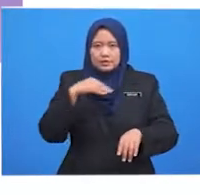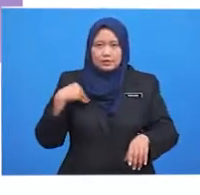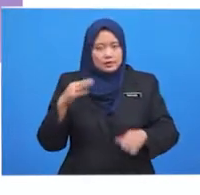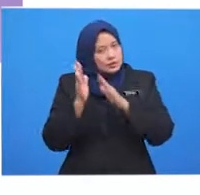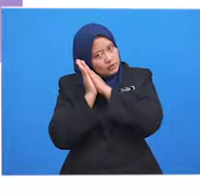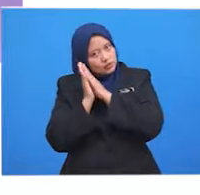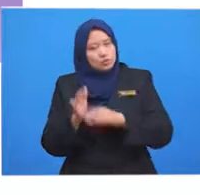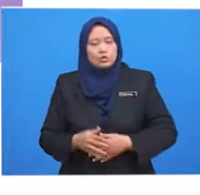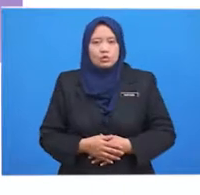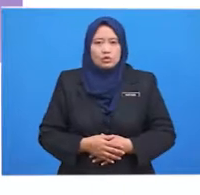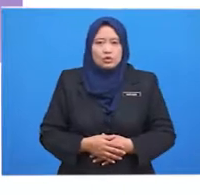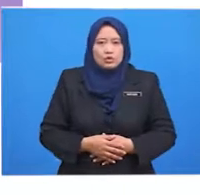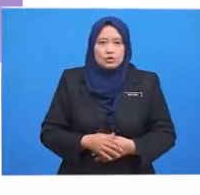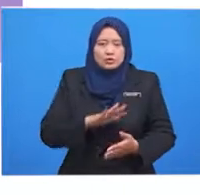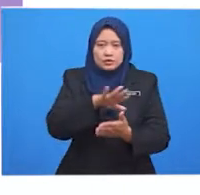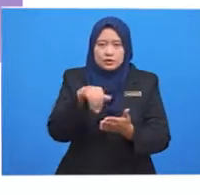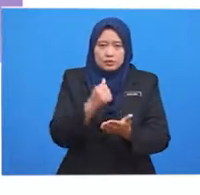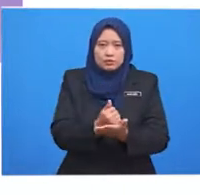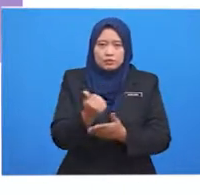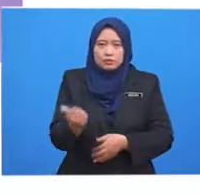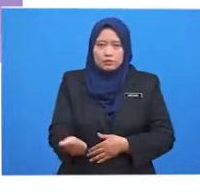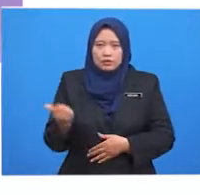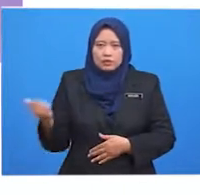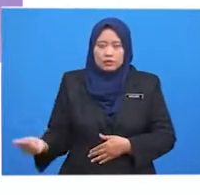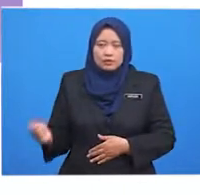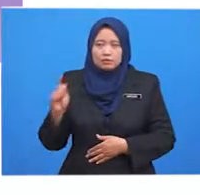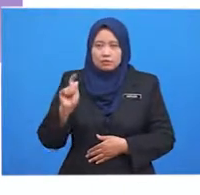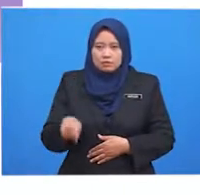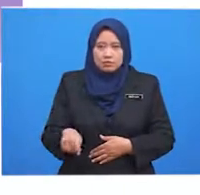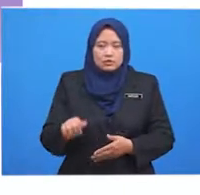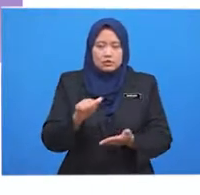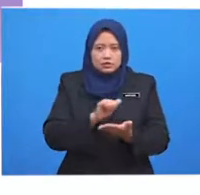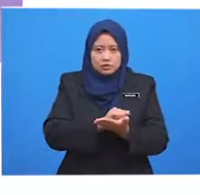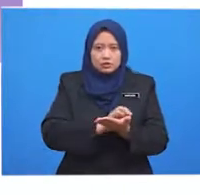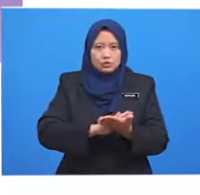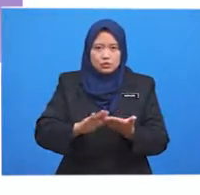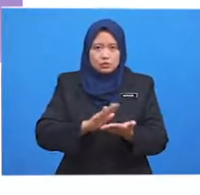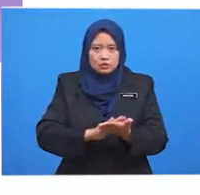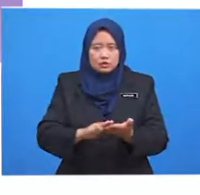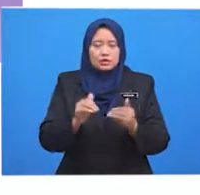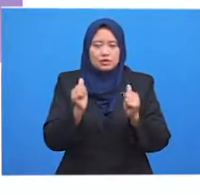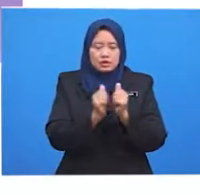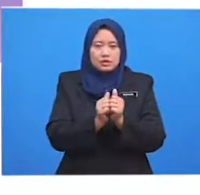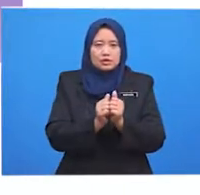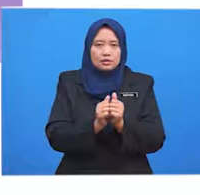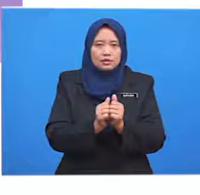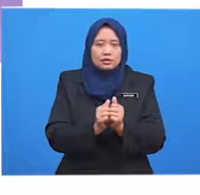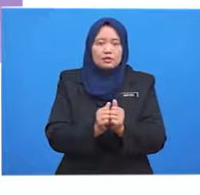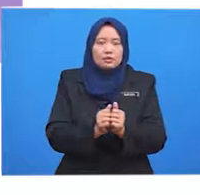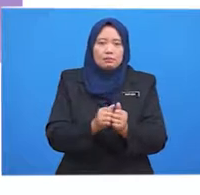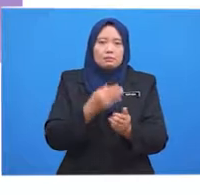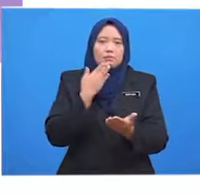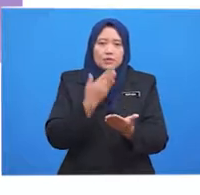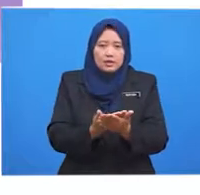semasa rawatan dibersihkan atau dicuci atau disteril, kemudian disimpan di dalam bekas kedap